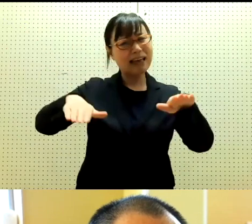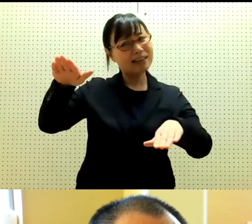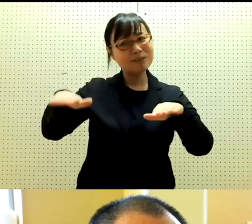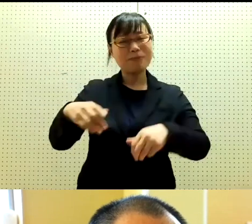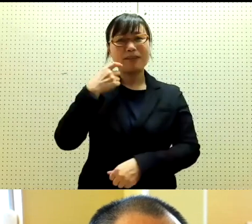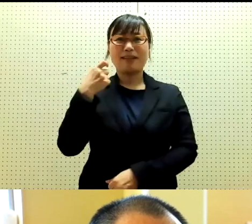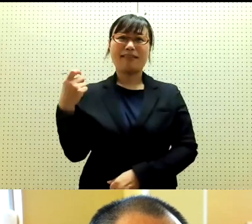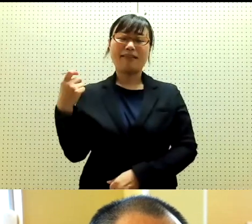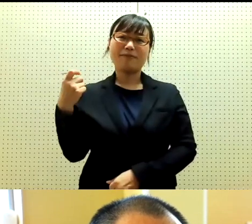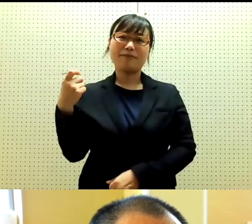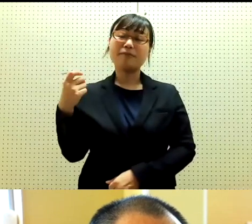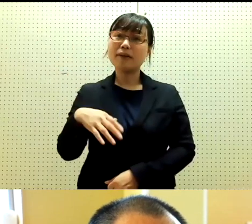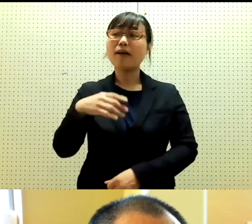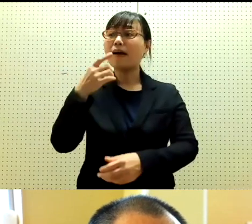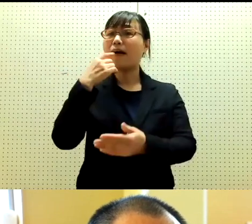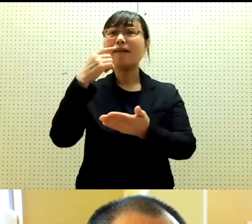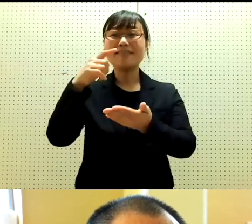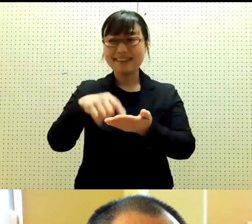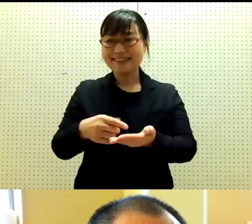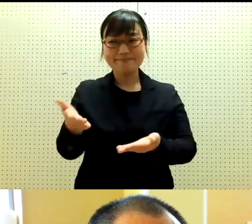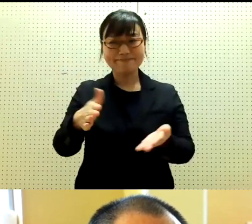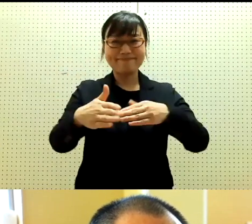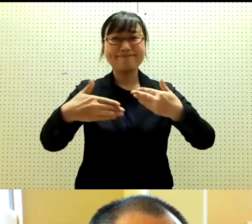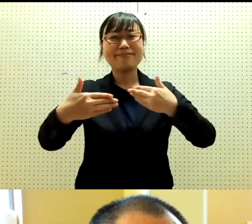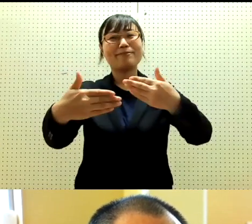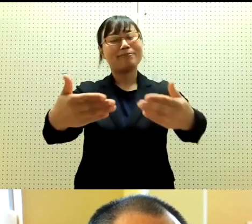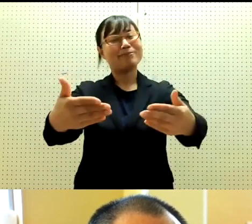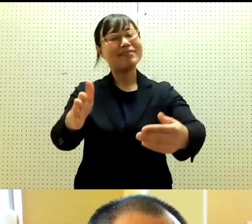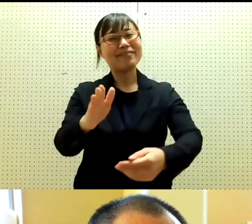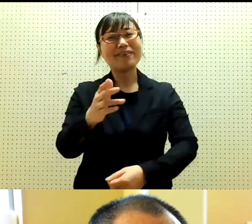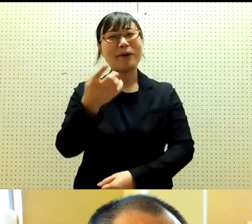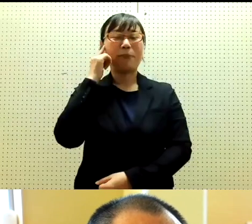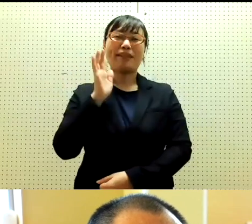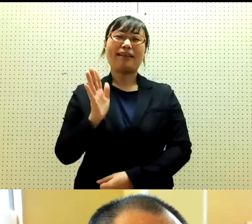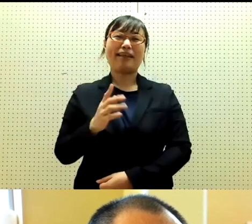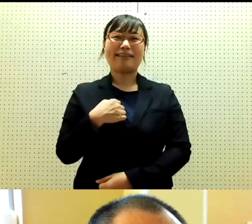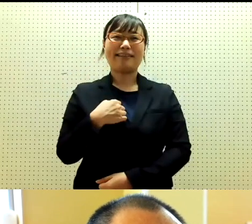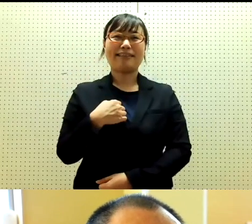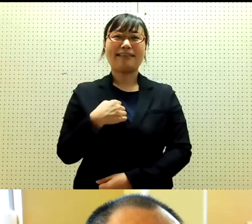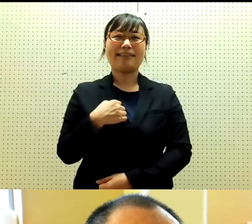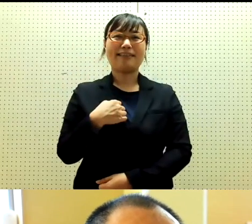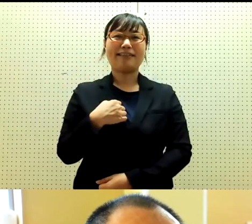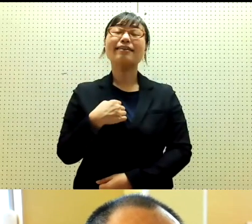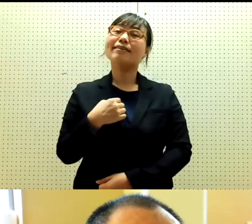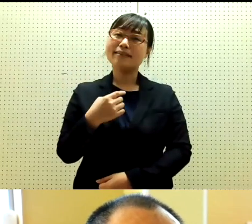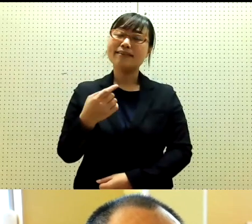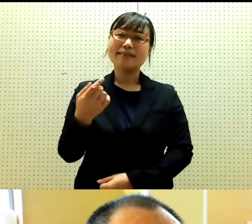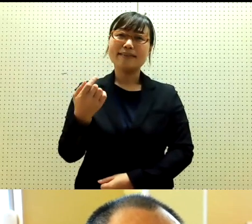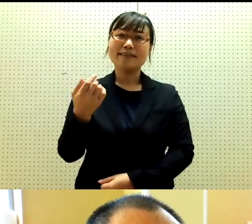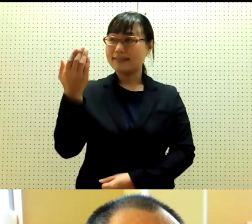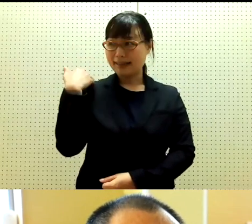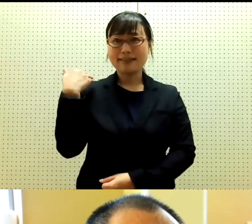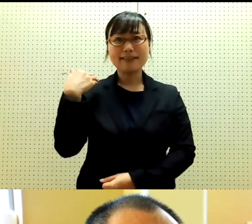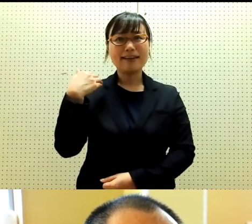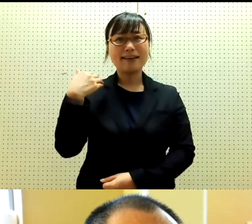そんなに簡単にこれが進むっていうふうには私としてもあまり思えていなくて、先ほど教育総合会